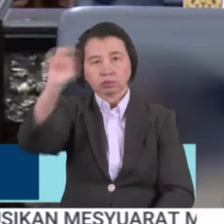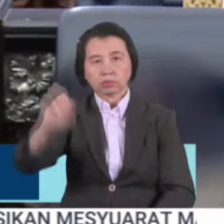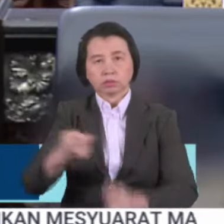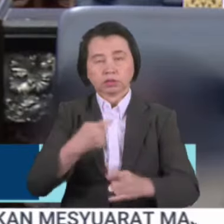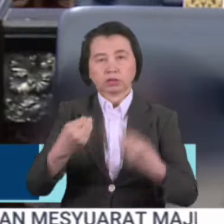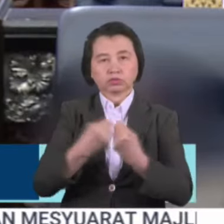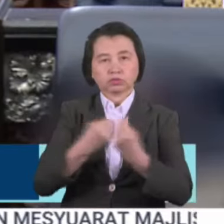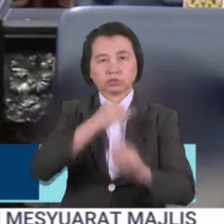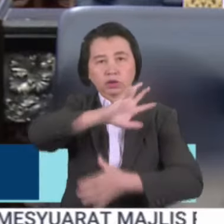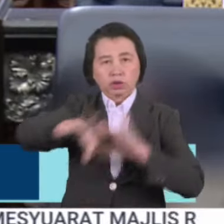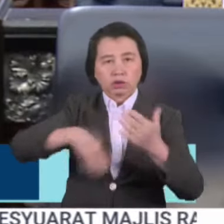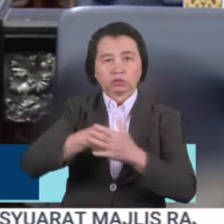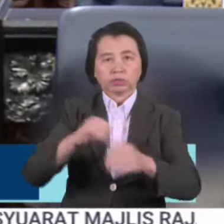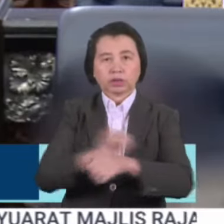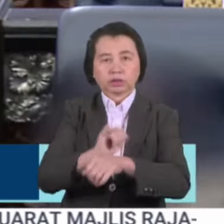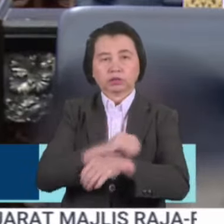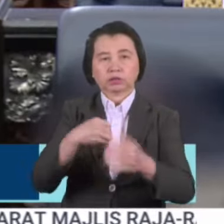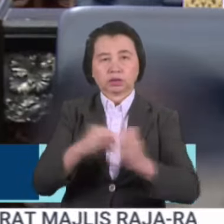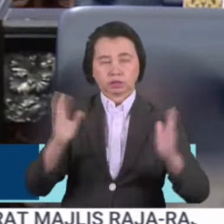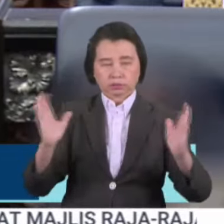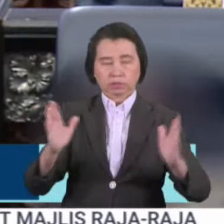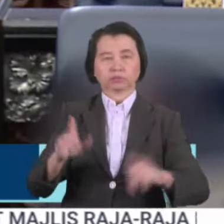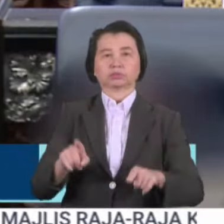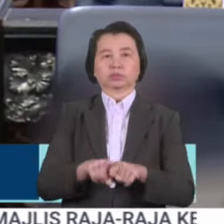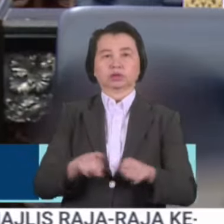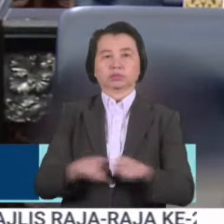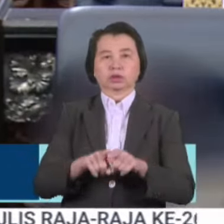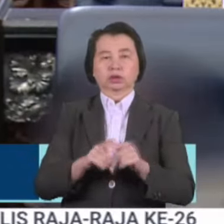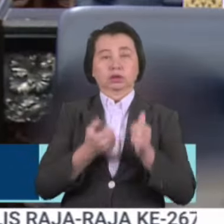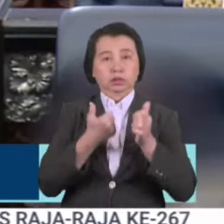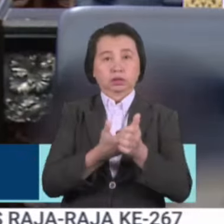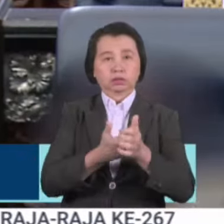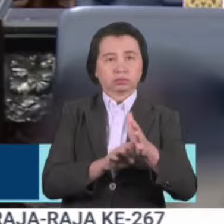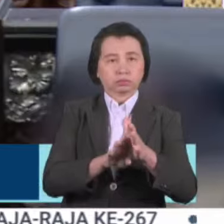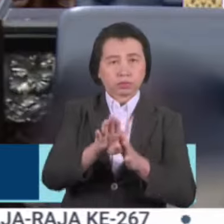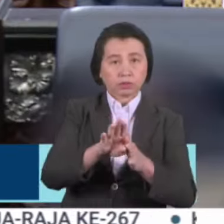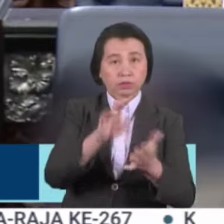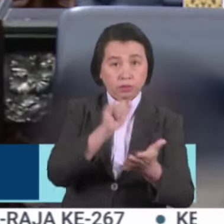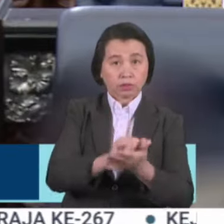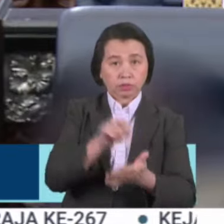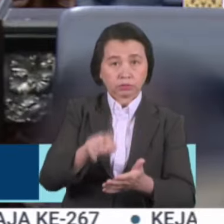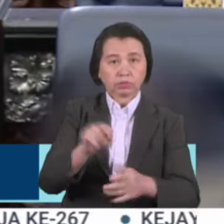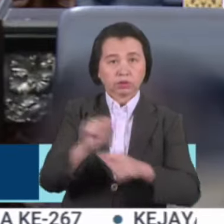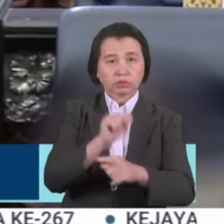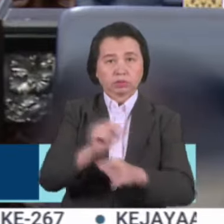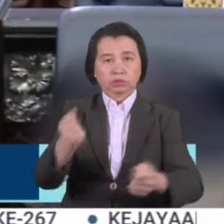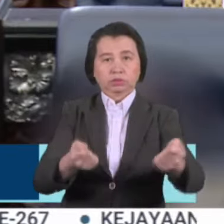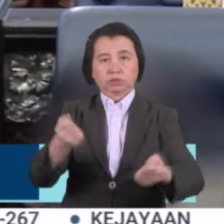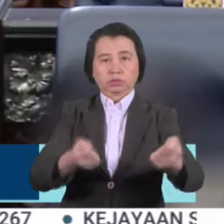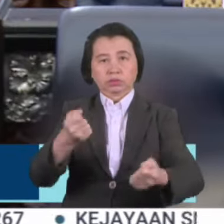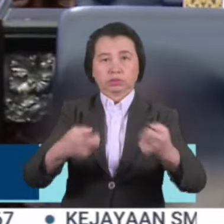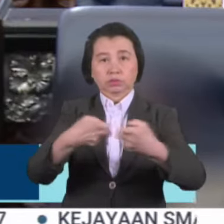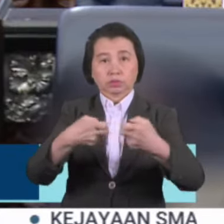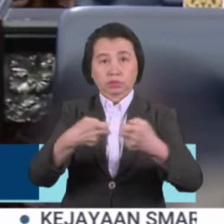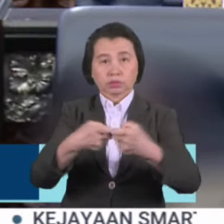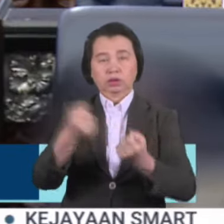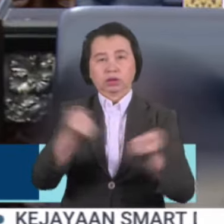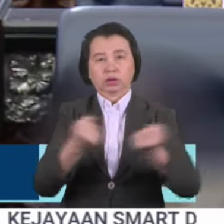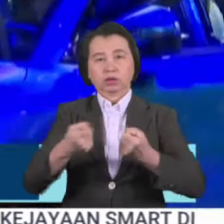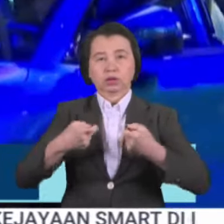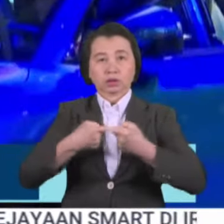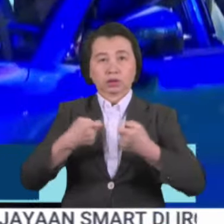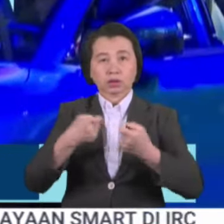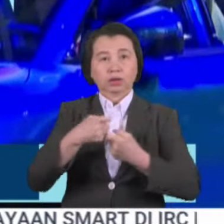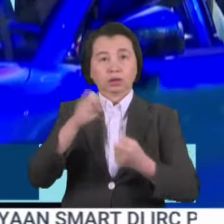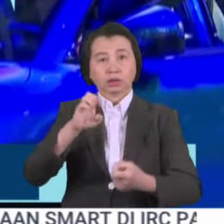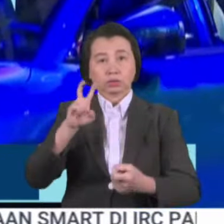daripada jumlah keseluruhan industri dalam tempoh yang sama. Berdasarkan prestasi tersebut, penggunaan kenderaan hybrid dan kenderaan elektrik